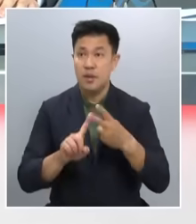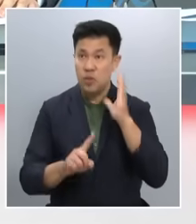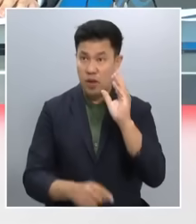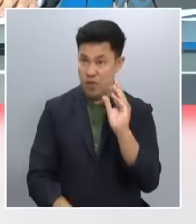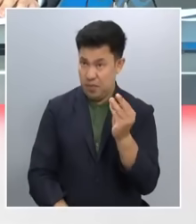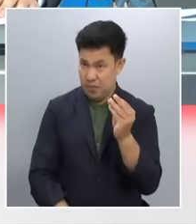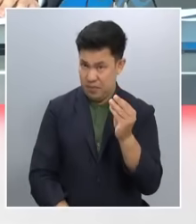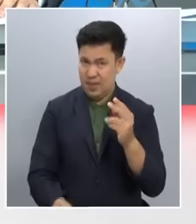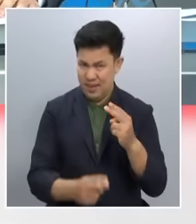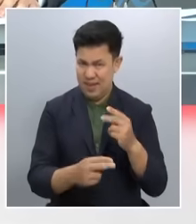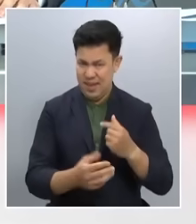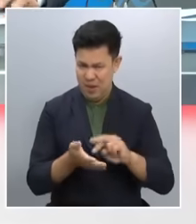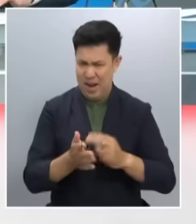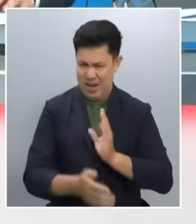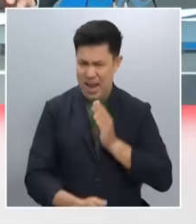ให้เกียรติเรียกคุณนะ